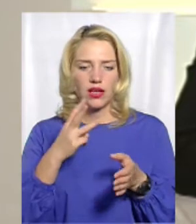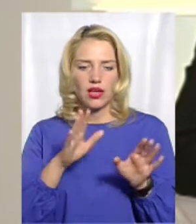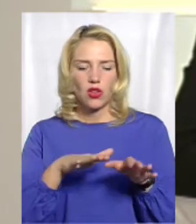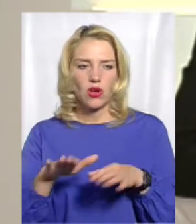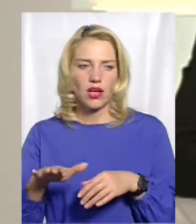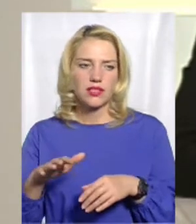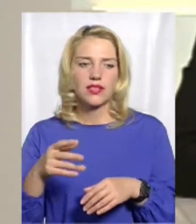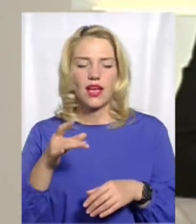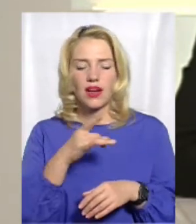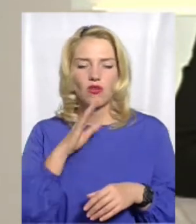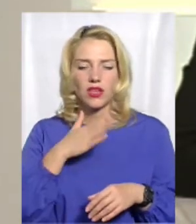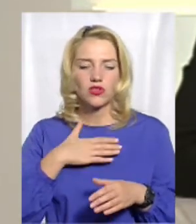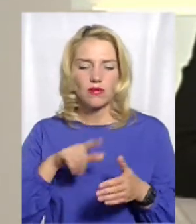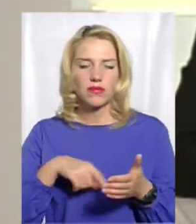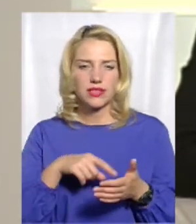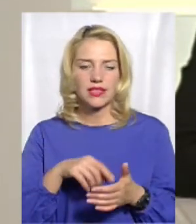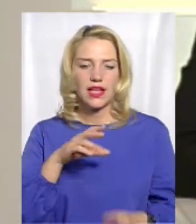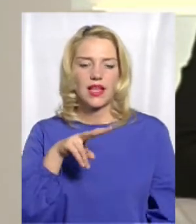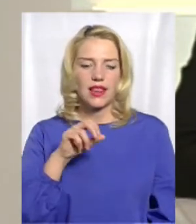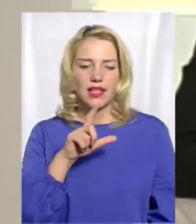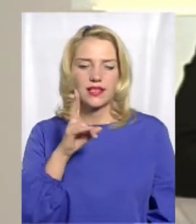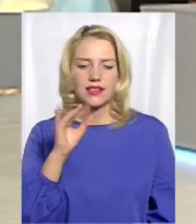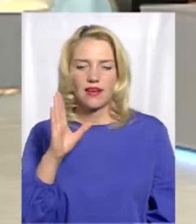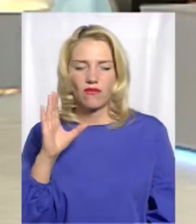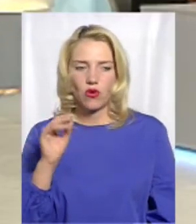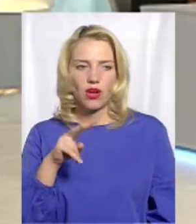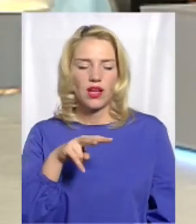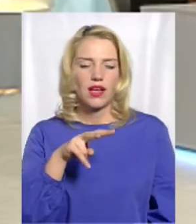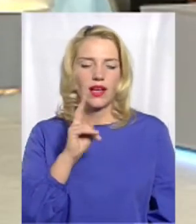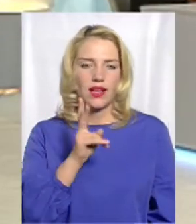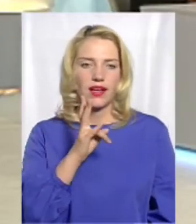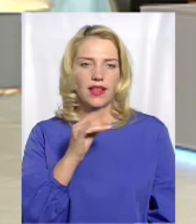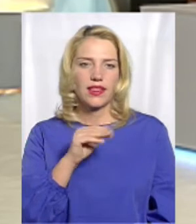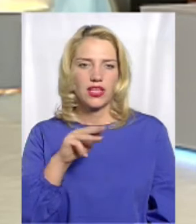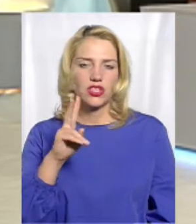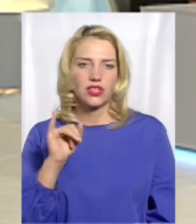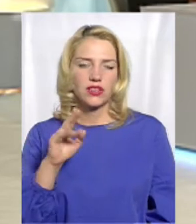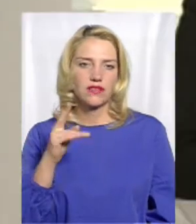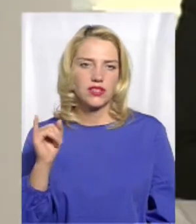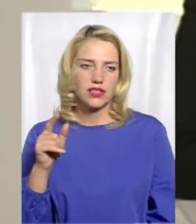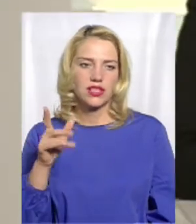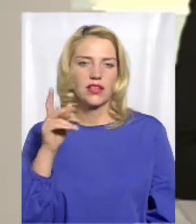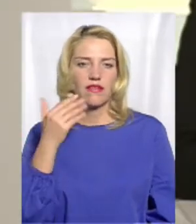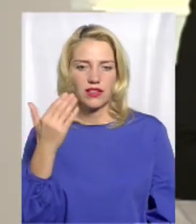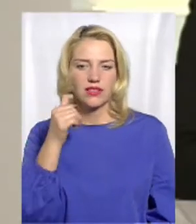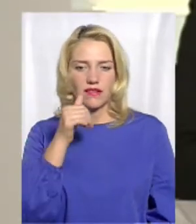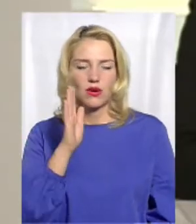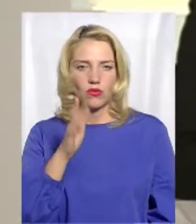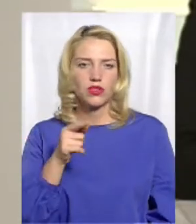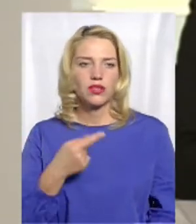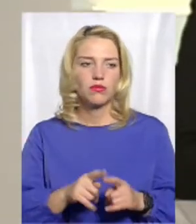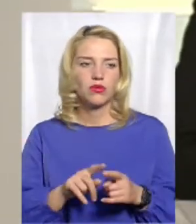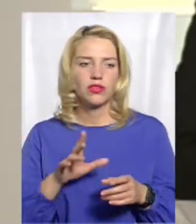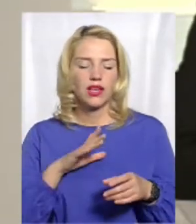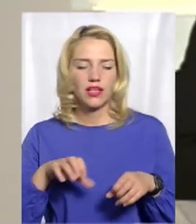локації районів нашого міста, а саме Лезневе, Ружичне та Книжківці, де ви завтра будете. Ось, було написано, що це